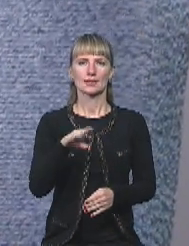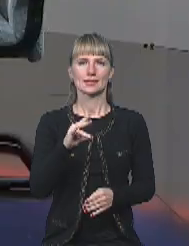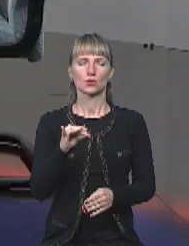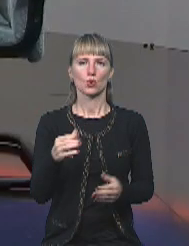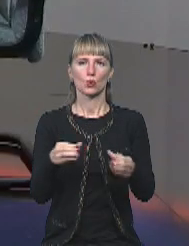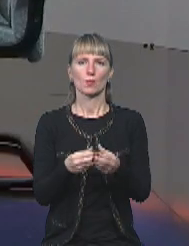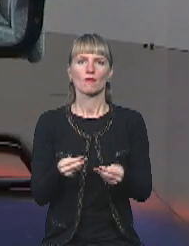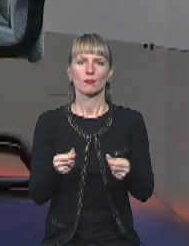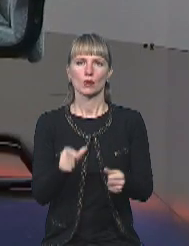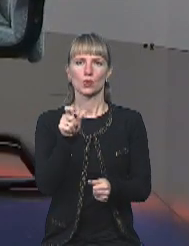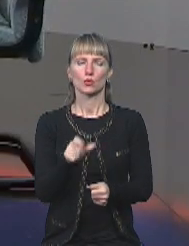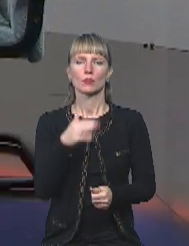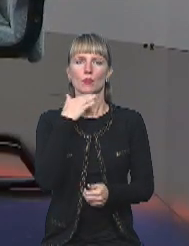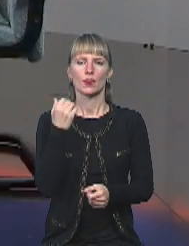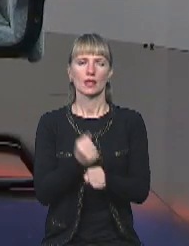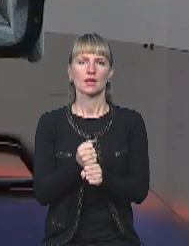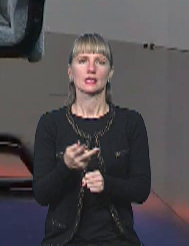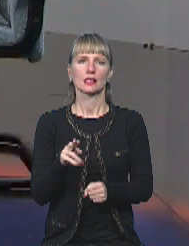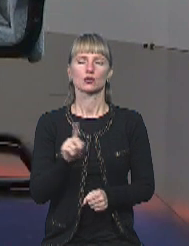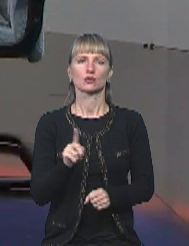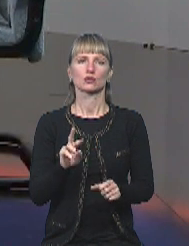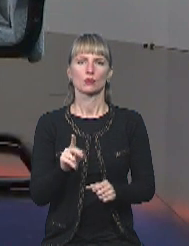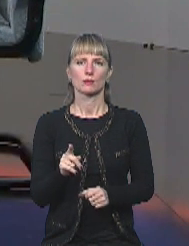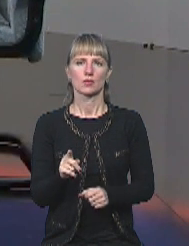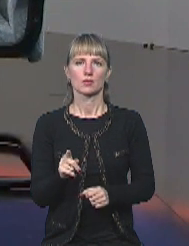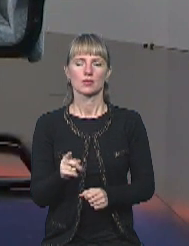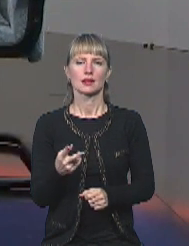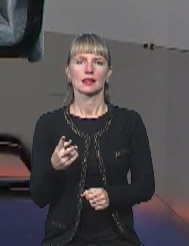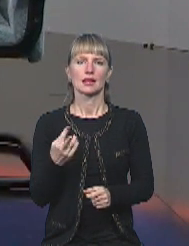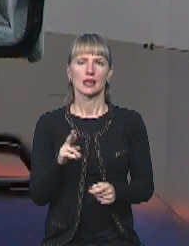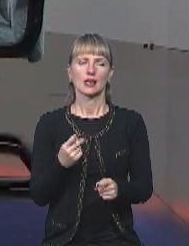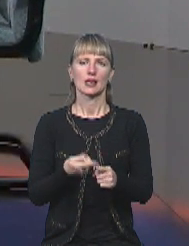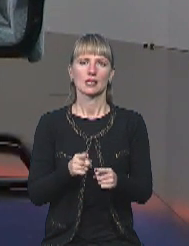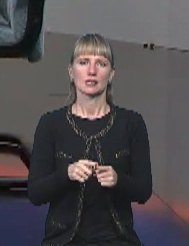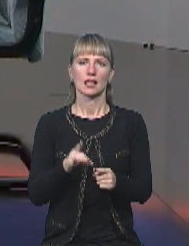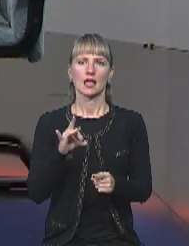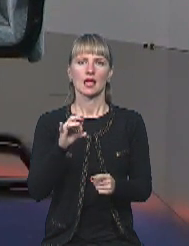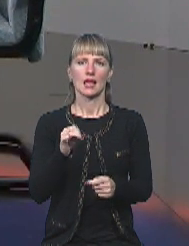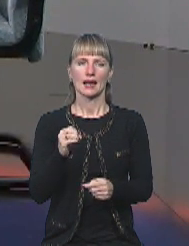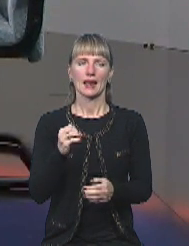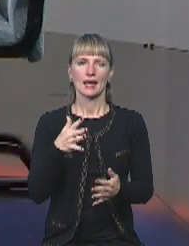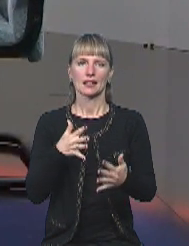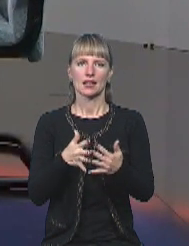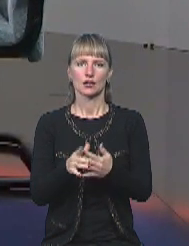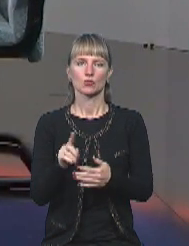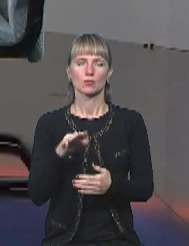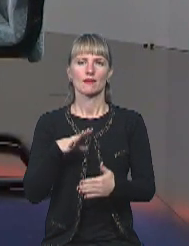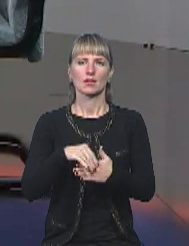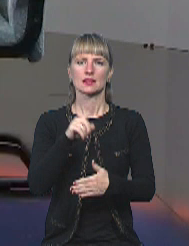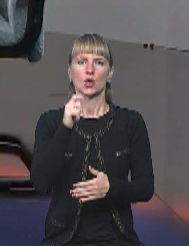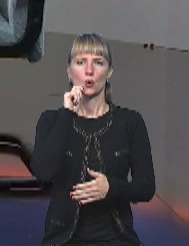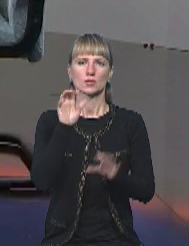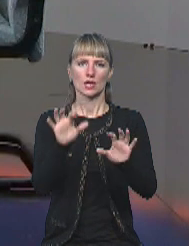впливу», людина, яка дуже багато робить для того, щоб і для оцієї реінтеграції, і для того, щоб були вибори за